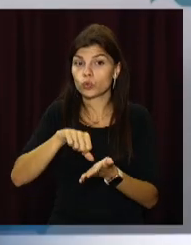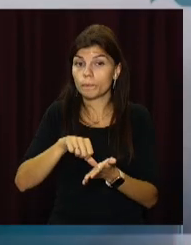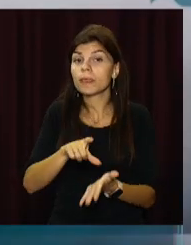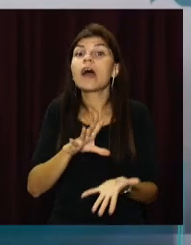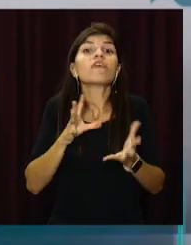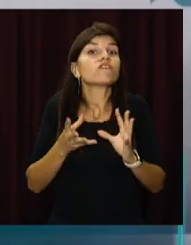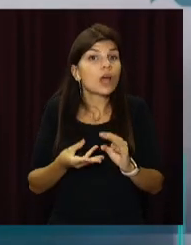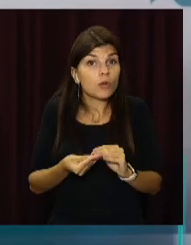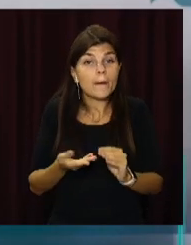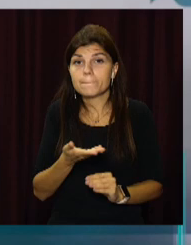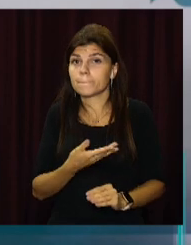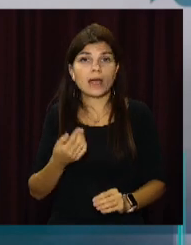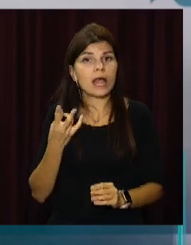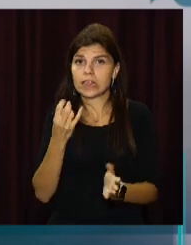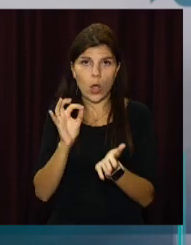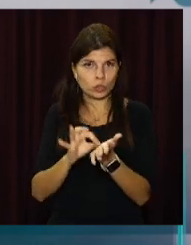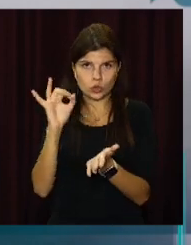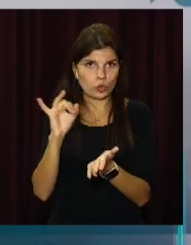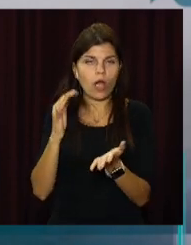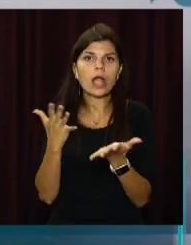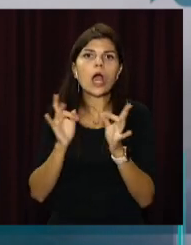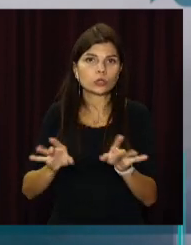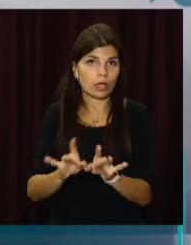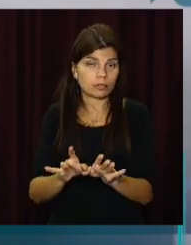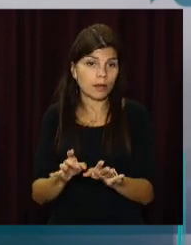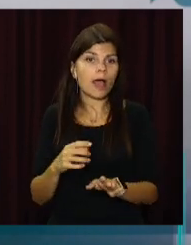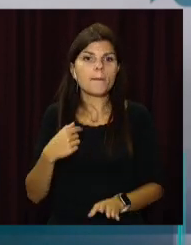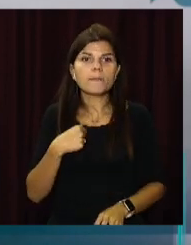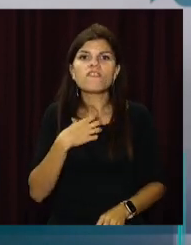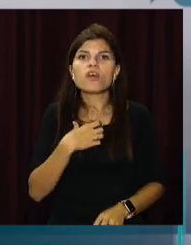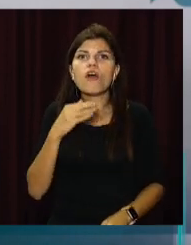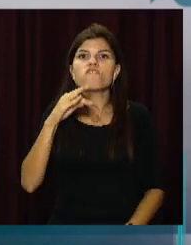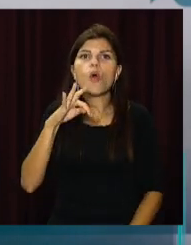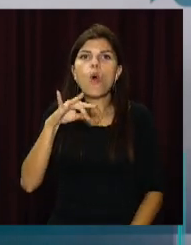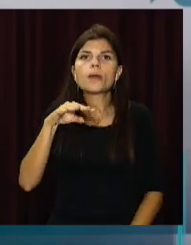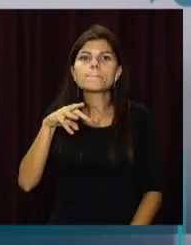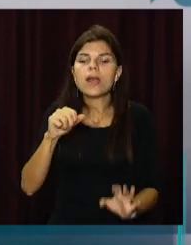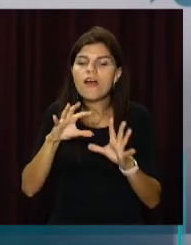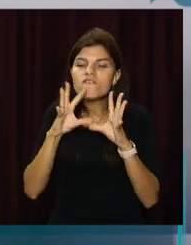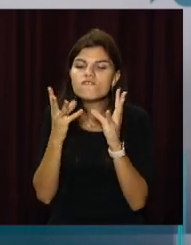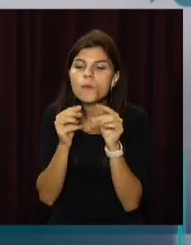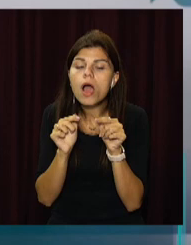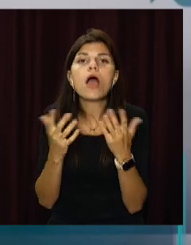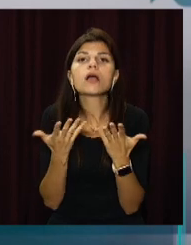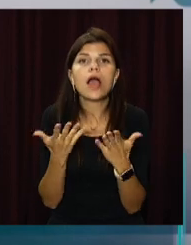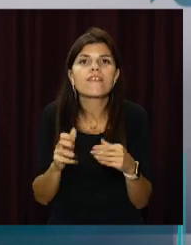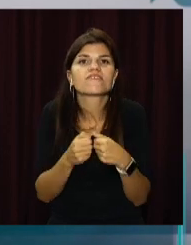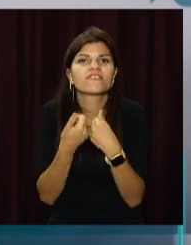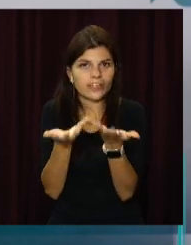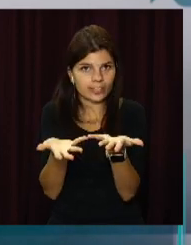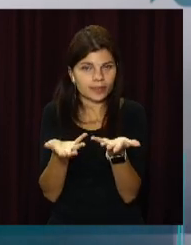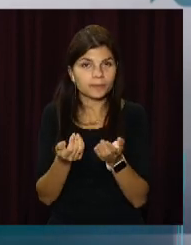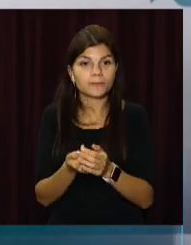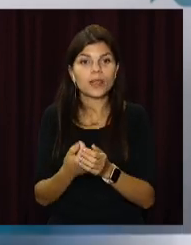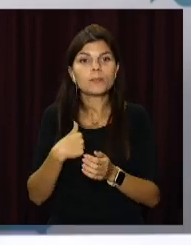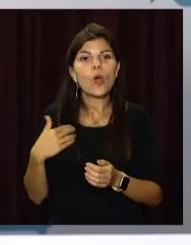Загалом ми не оцінюємо історію, яка розказується, ми оцінюємо форму, в якій вона розказується. Та нас це цікавить в цьому конкретному